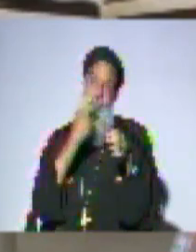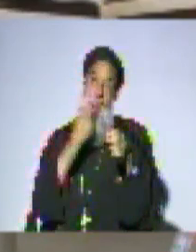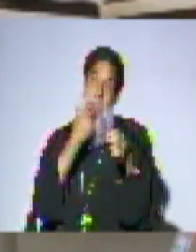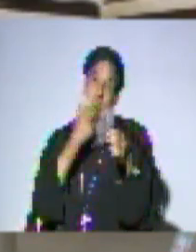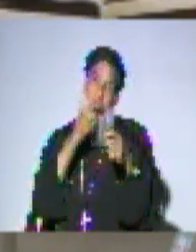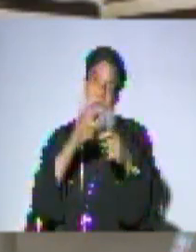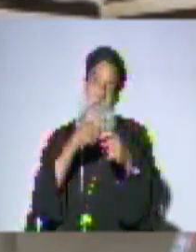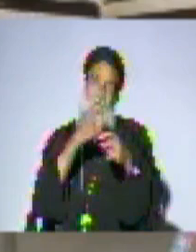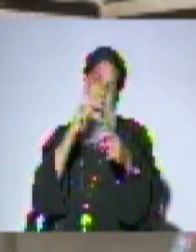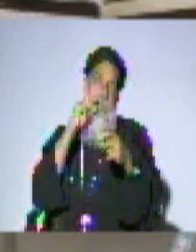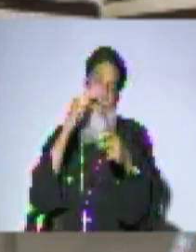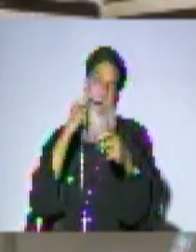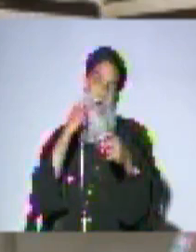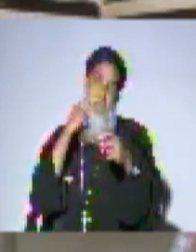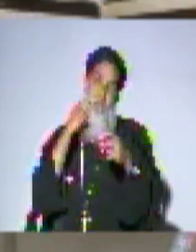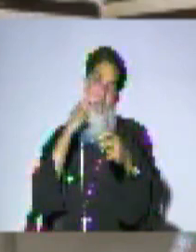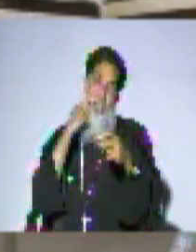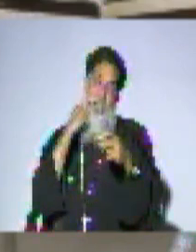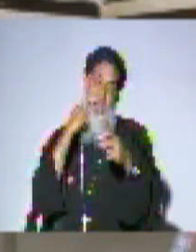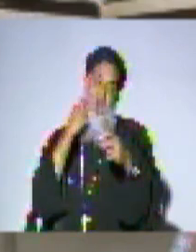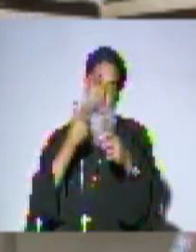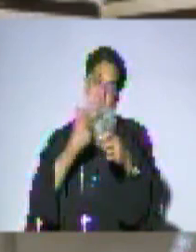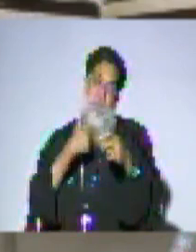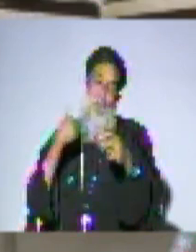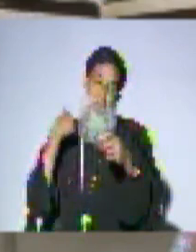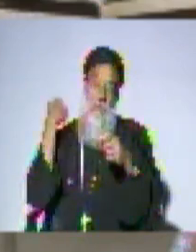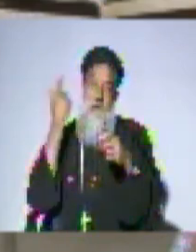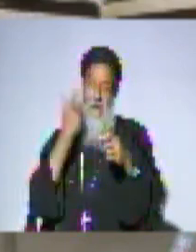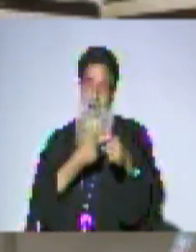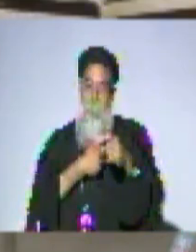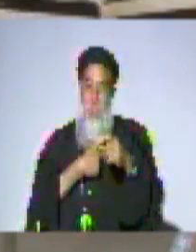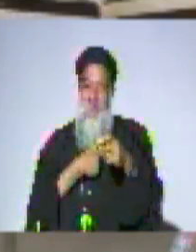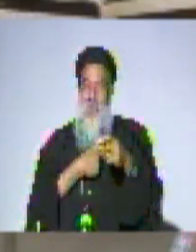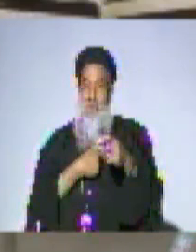الأولاد إن ثبتنا في الإيمان والمحبة والقداسة مع التعقل.